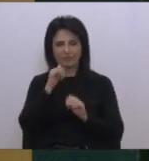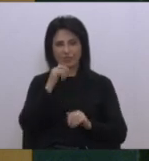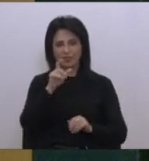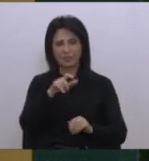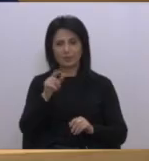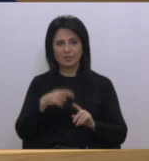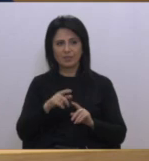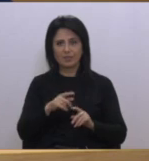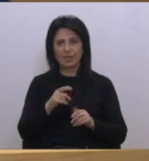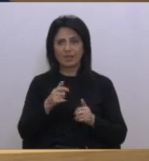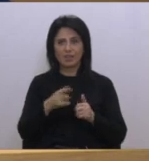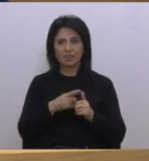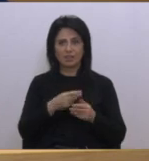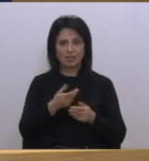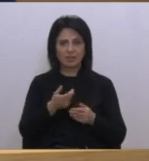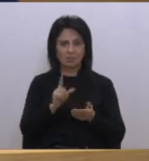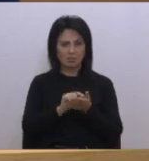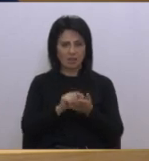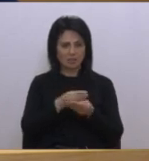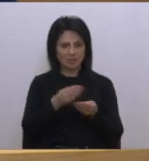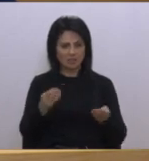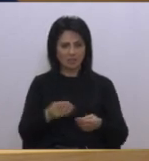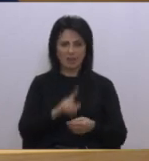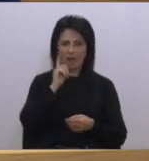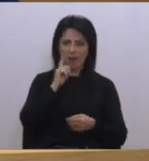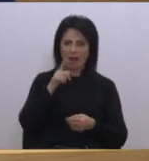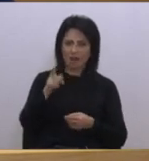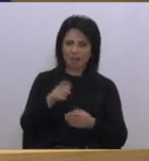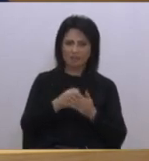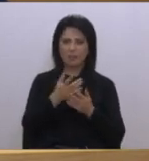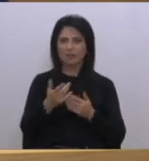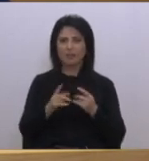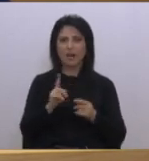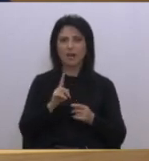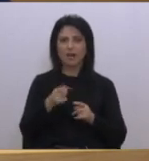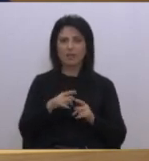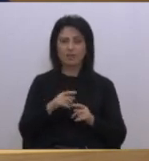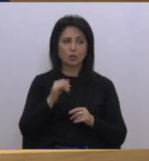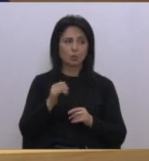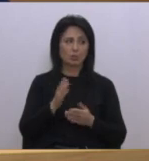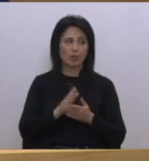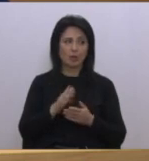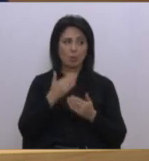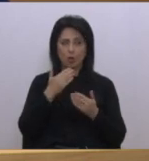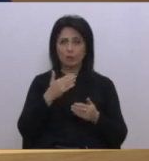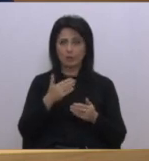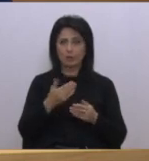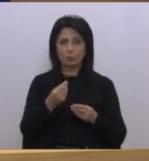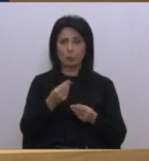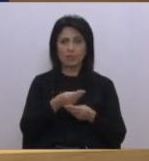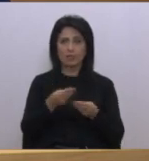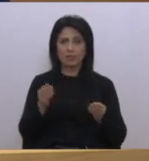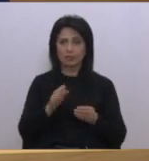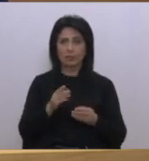აი ფულის დარიგების საკითხია ათასობით ახალგაზრდისთვის, რაც შეიძლება რაღაც გაგებით ცუდი არ იყოს ბოლოს და ბოლოს ფულის დარიგება